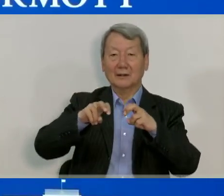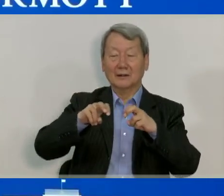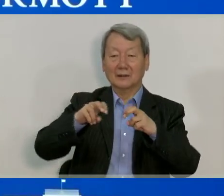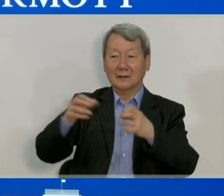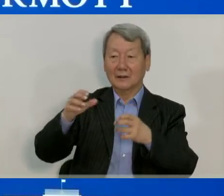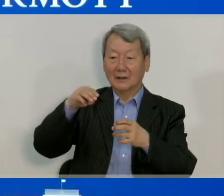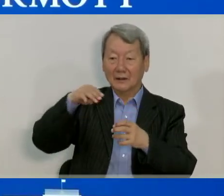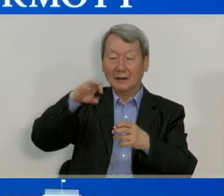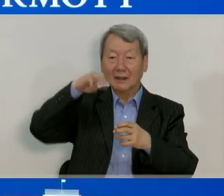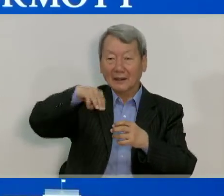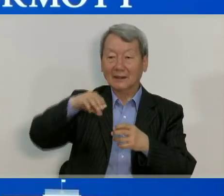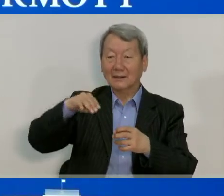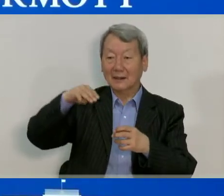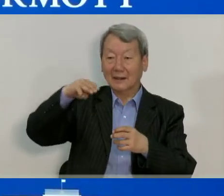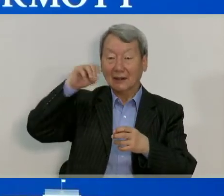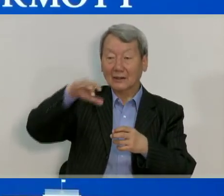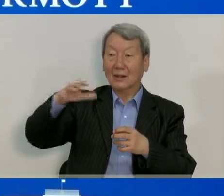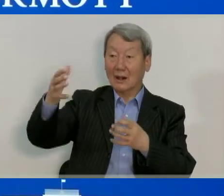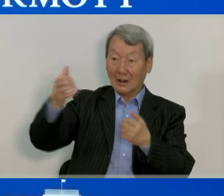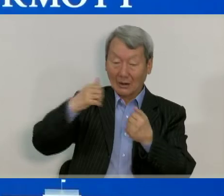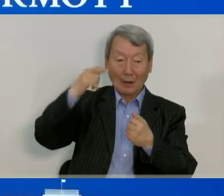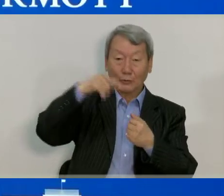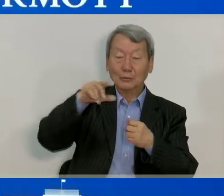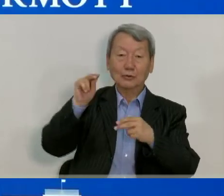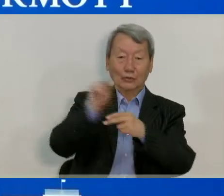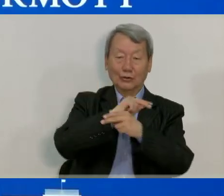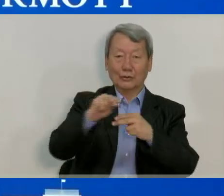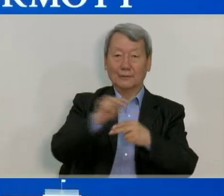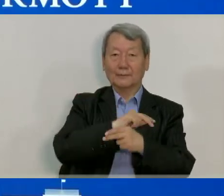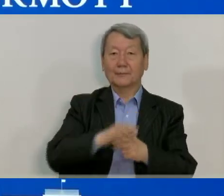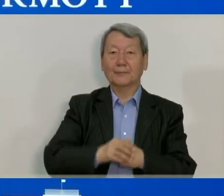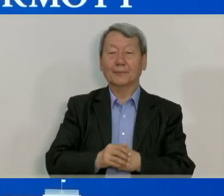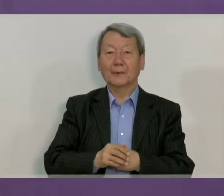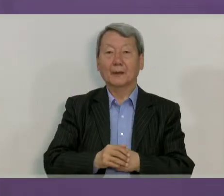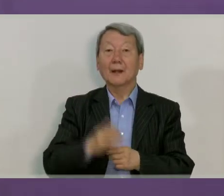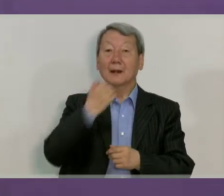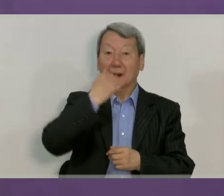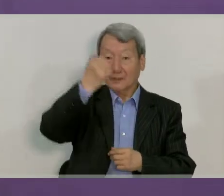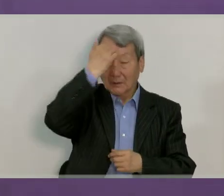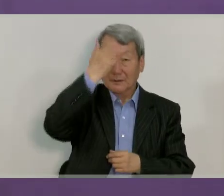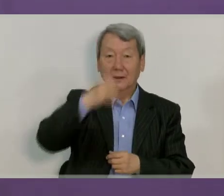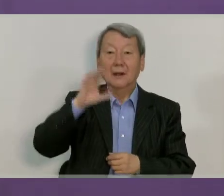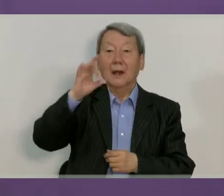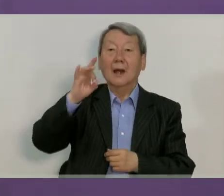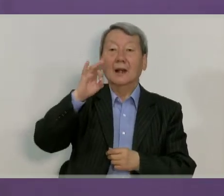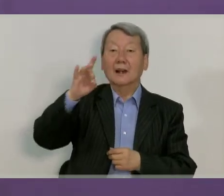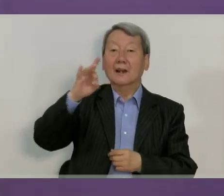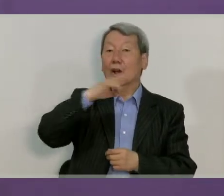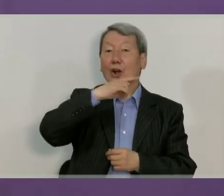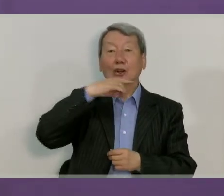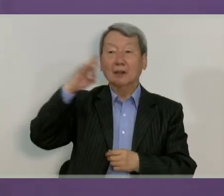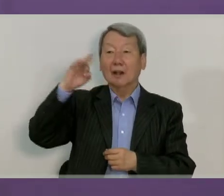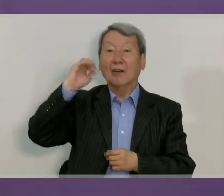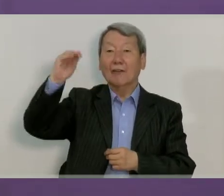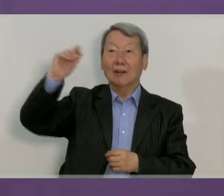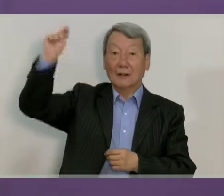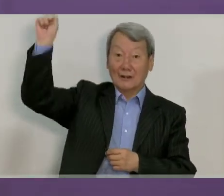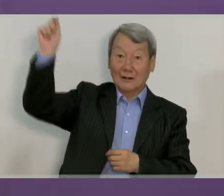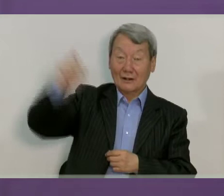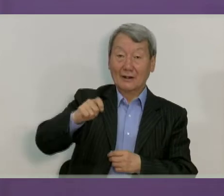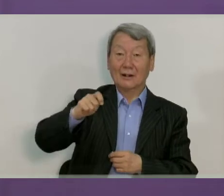тастыкталып, анан дарылоого алып атабыз мындай учурларды. Рахмат. Россия Федерациясынын Солилеск шаарынан